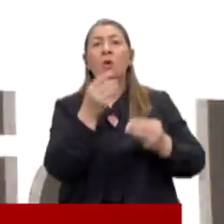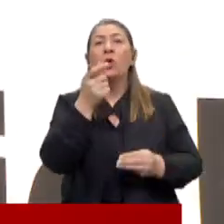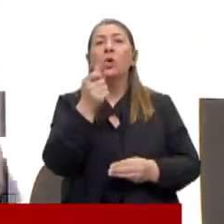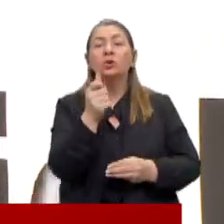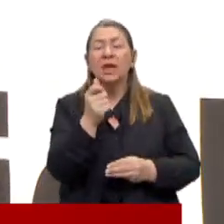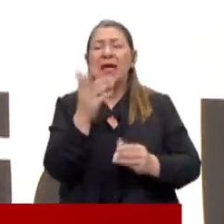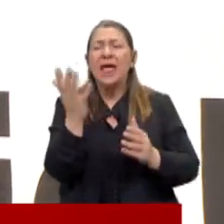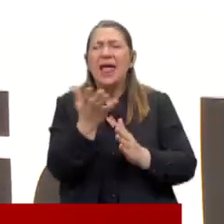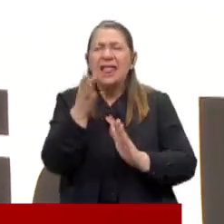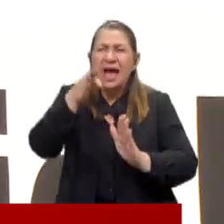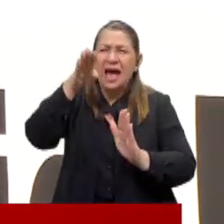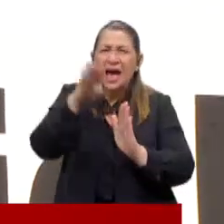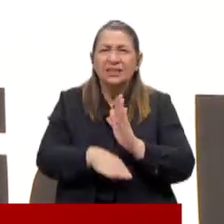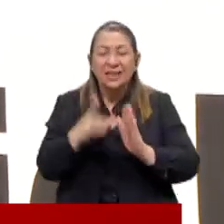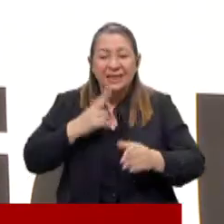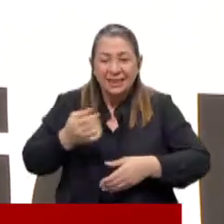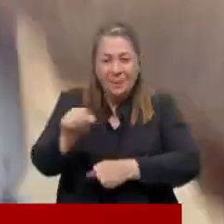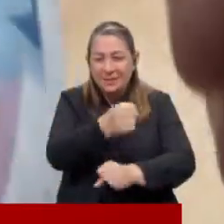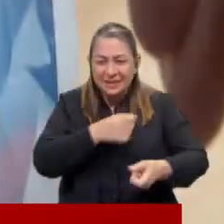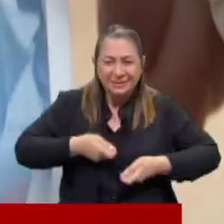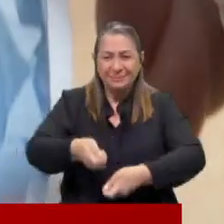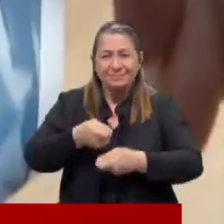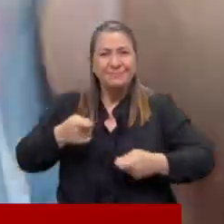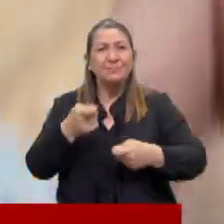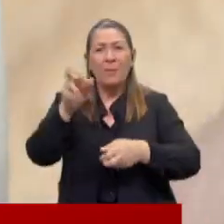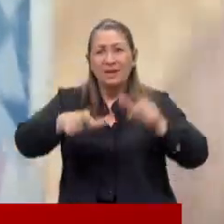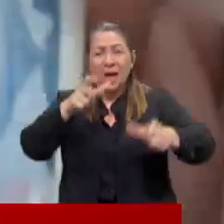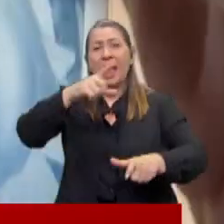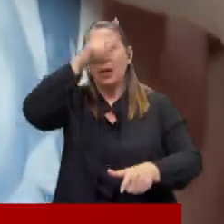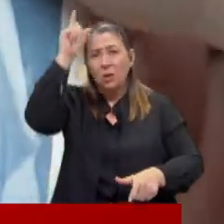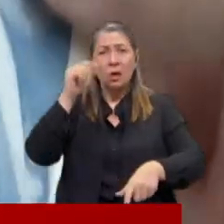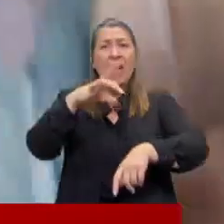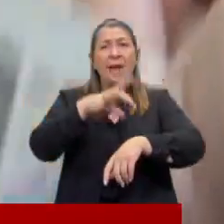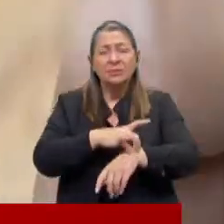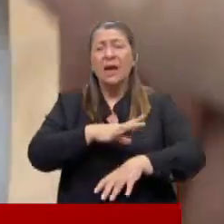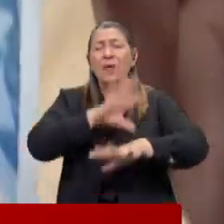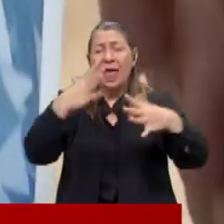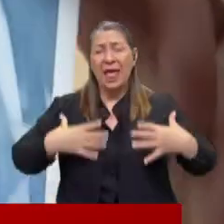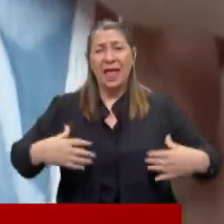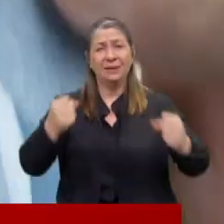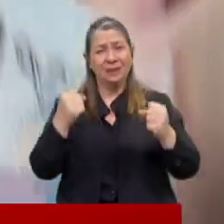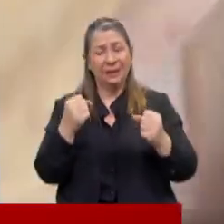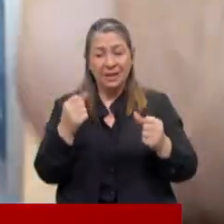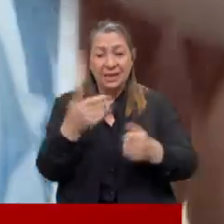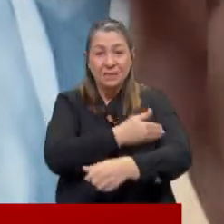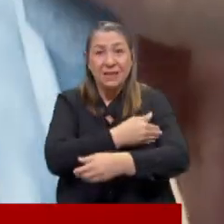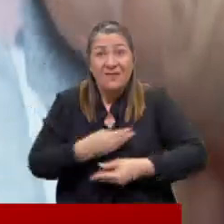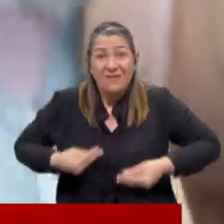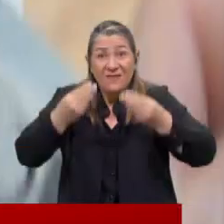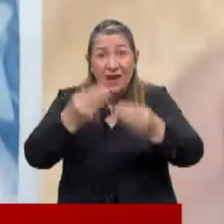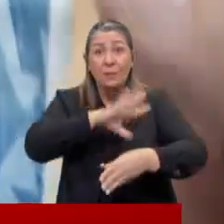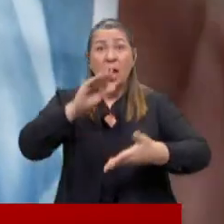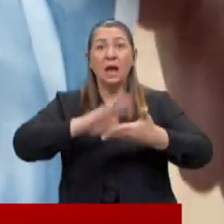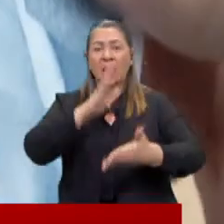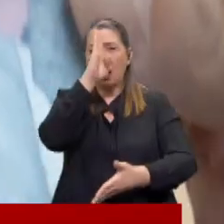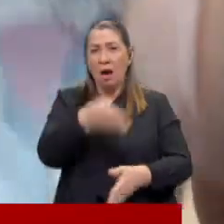ücretin en aşağıdaki temizlik personelinden, hekiminden hemşiresine, yani burada sağlık hizmeti üreten bütün arkadaşlara